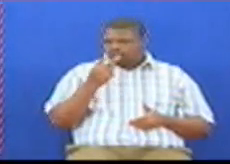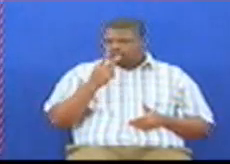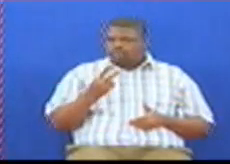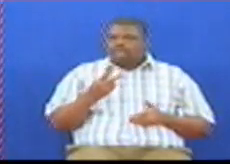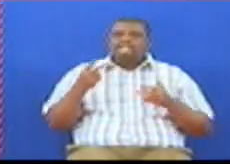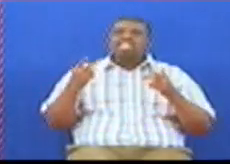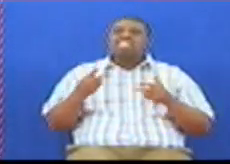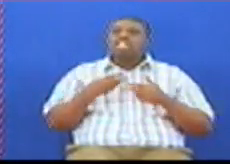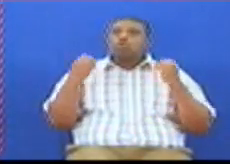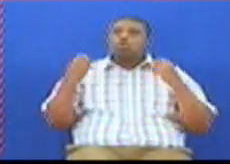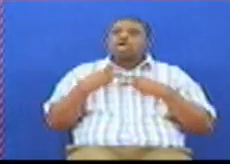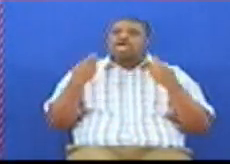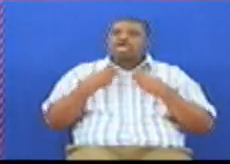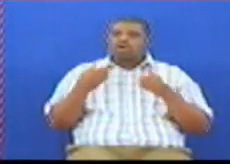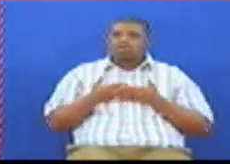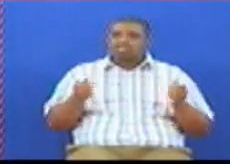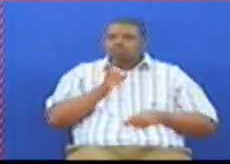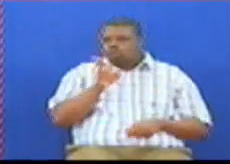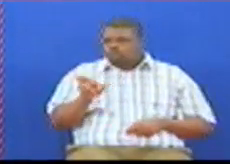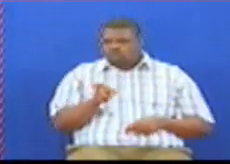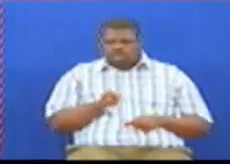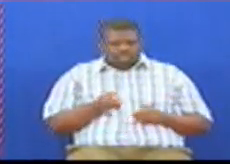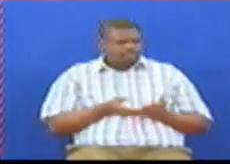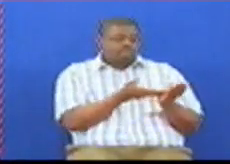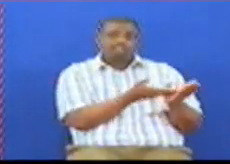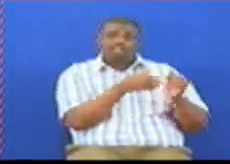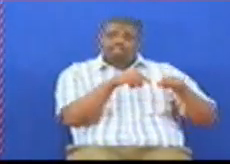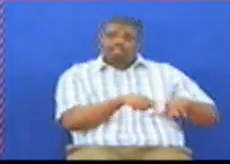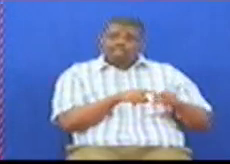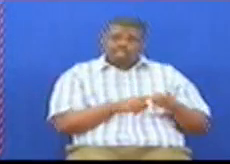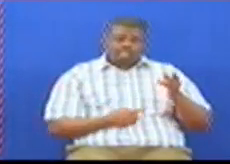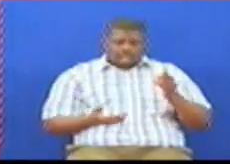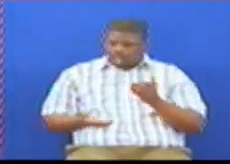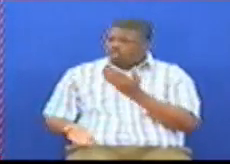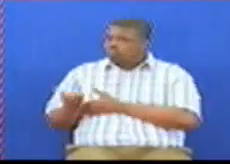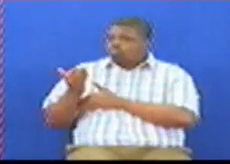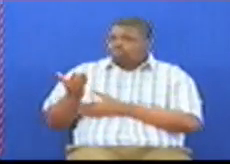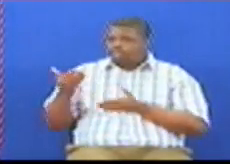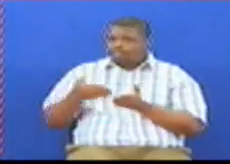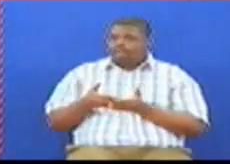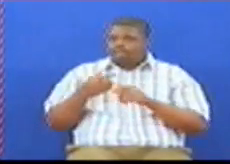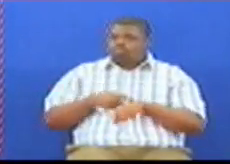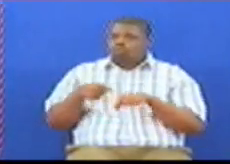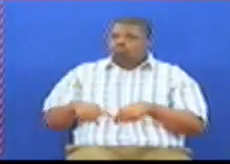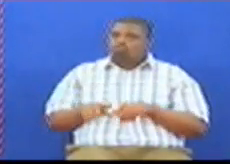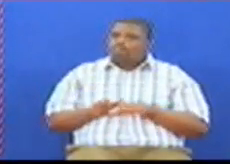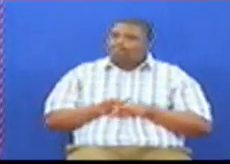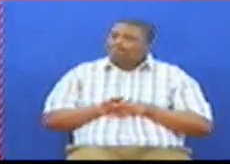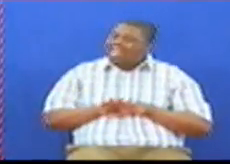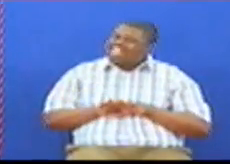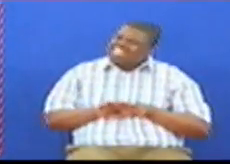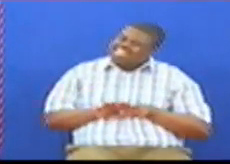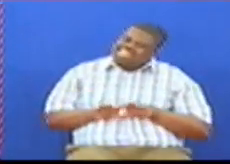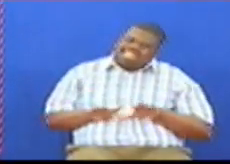na lile wamepoa sana, kwa sababu hoja zinazokuwa zimewasilishwa hapa toka asubuhi mpaka muda huu wamekuwa baridi kama vile wamwagiwa